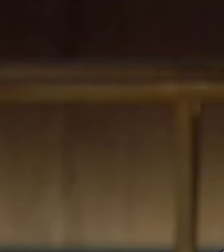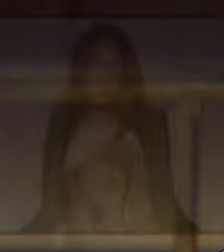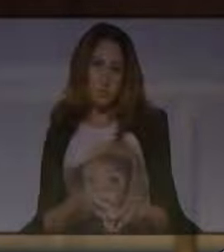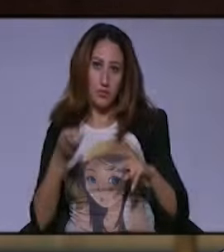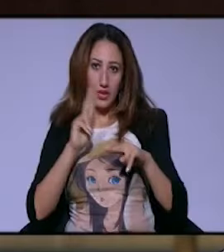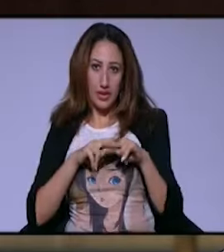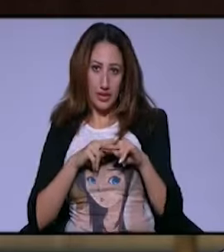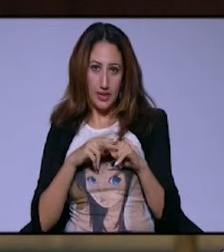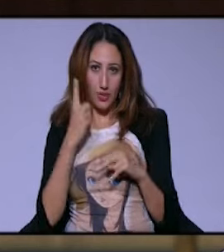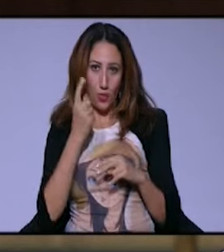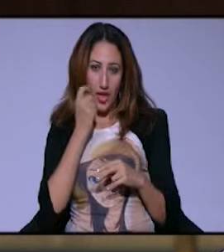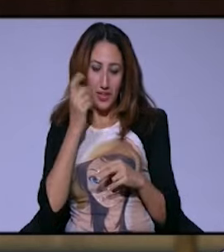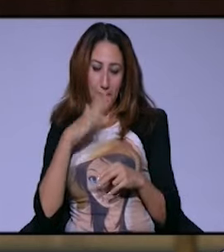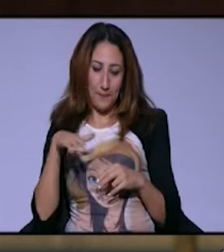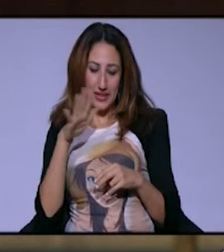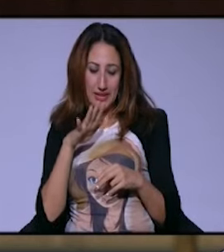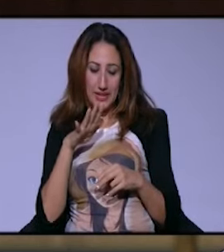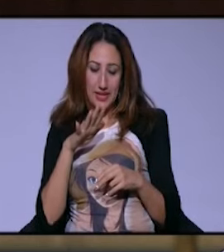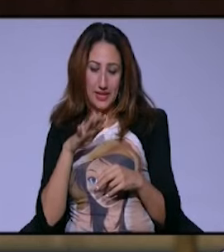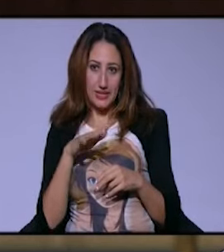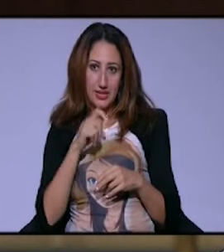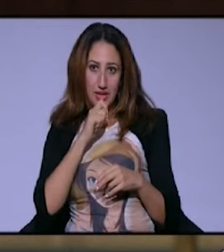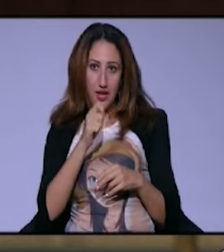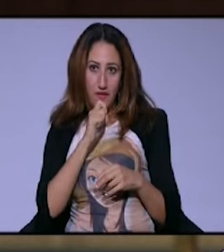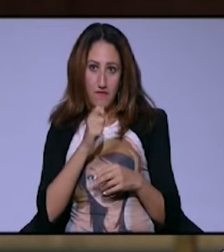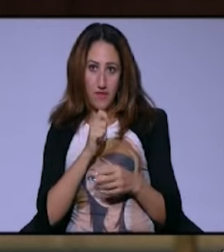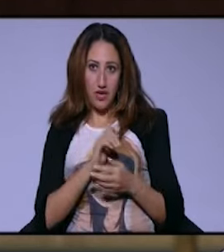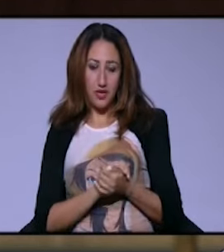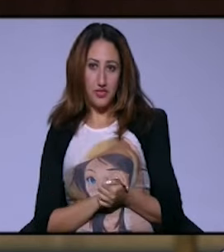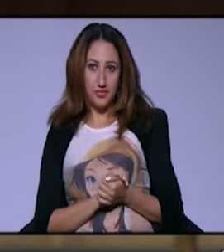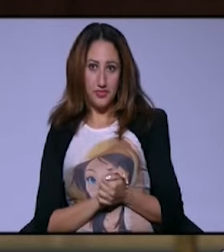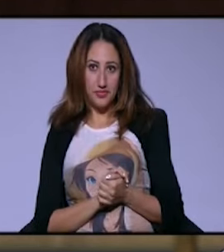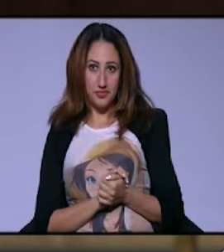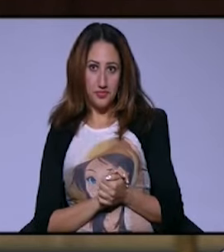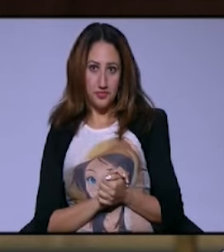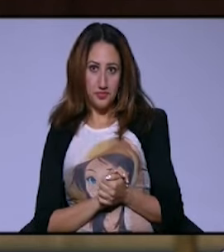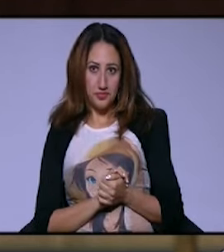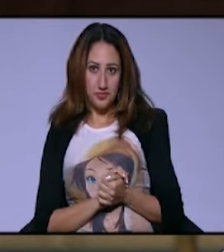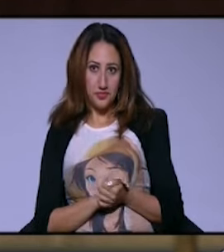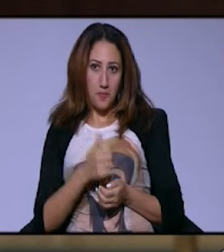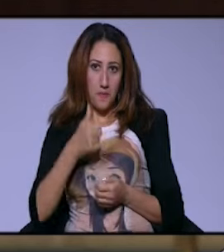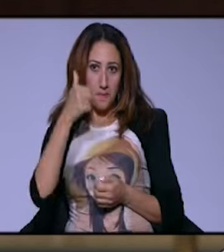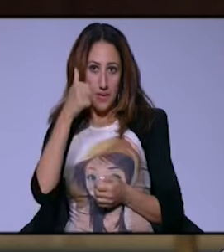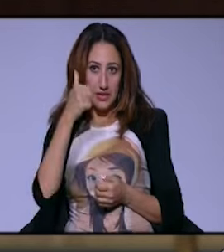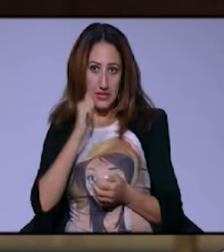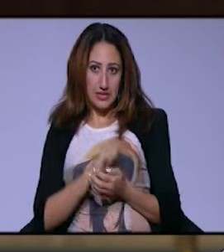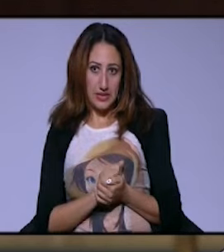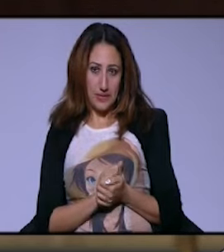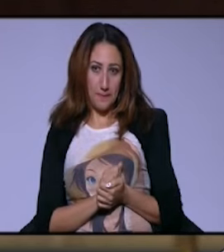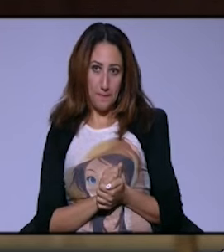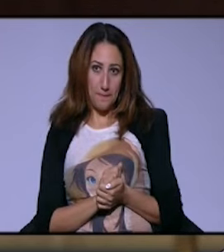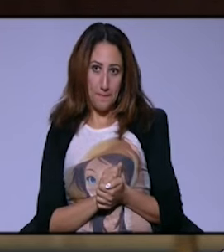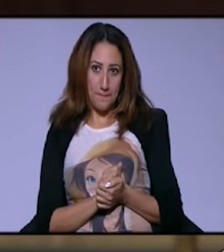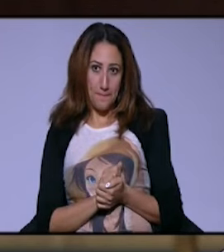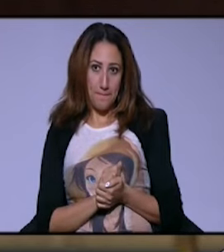رجعنا تاني في واحد من الناس وفقرة أبي مع العظيمة حاجة ياسمين الخيام،